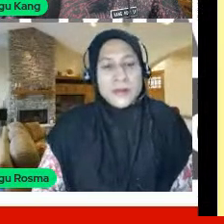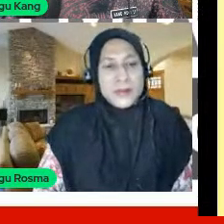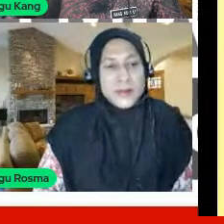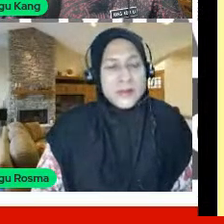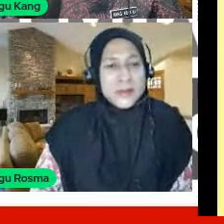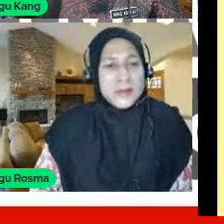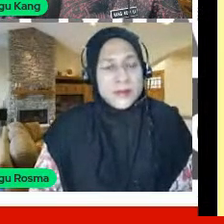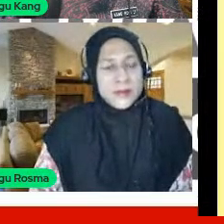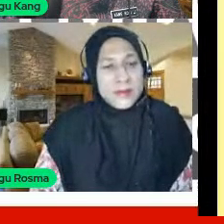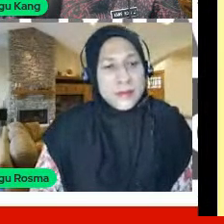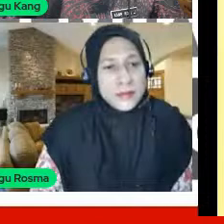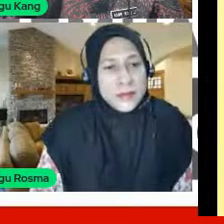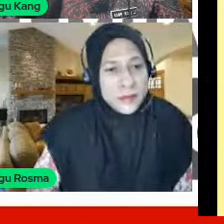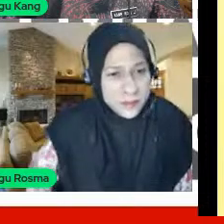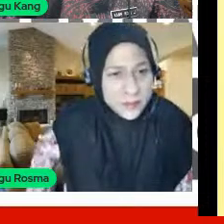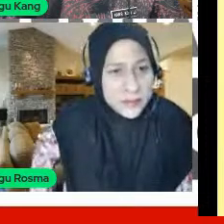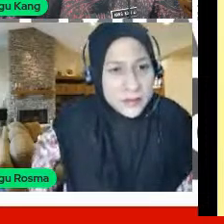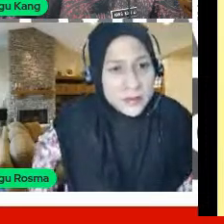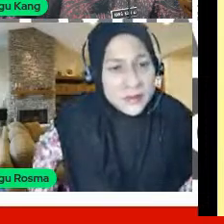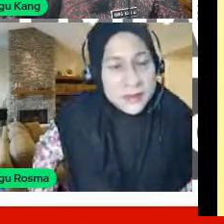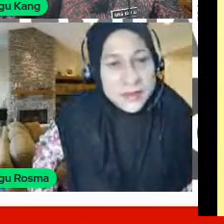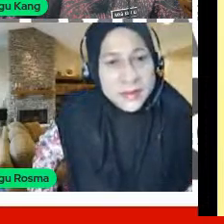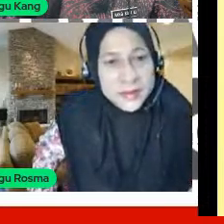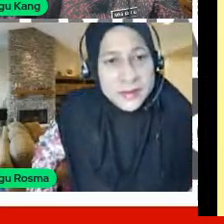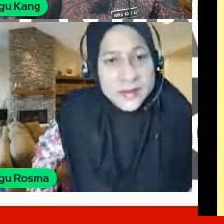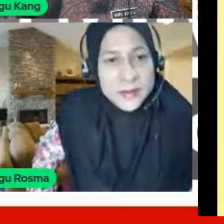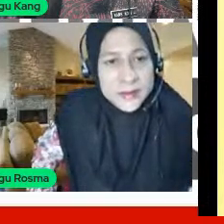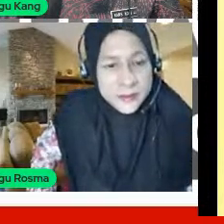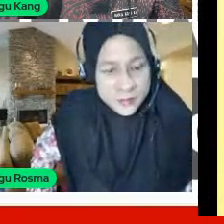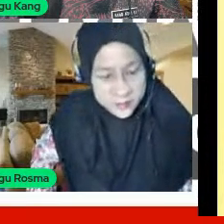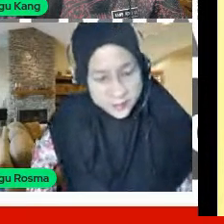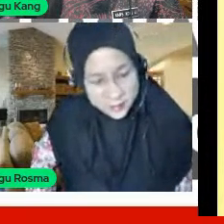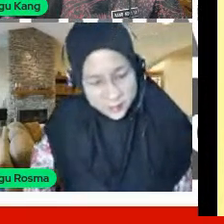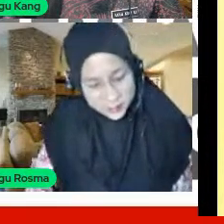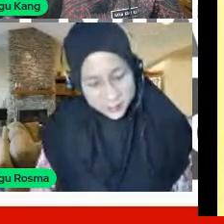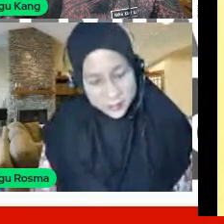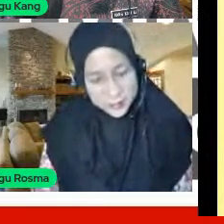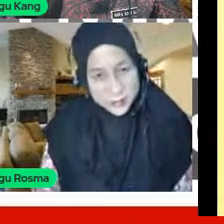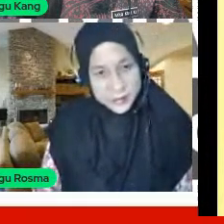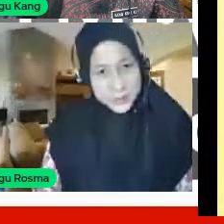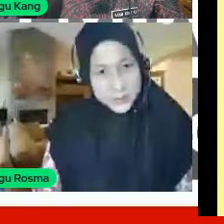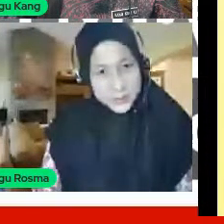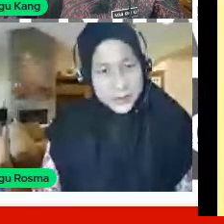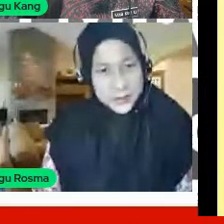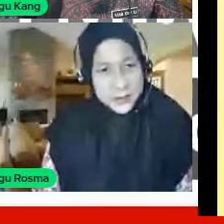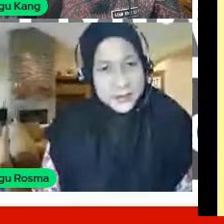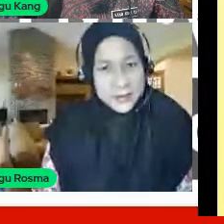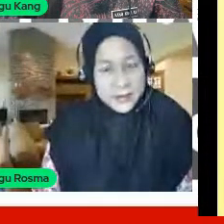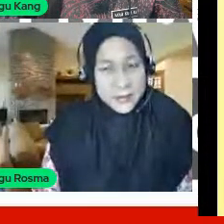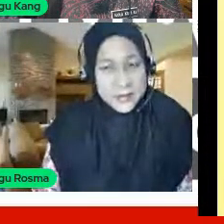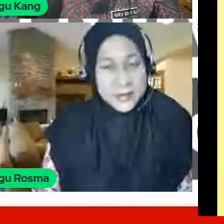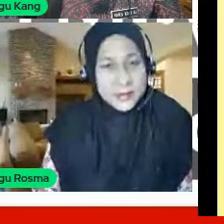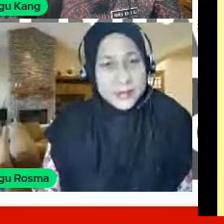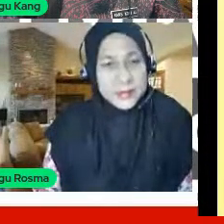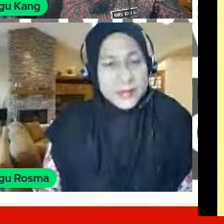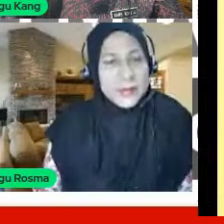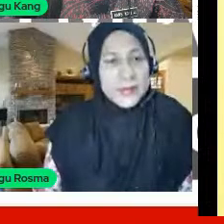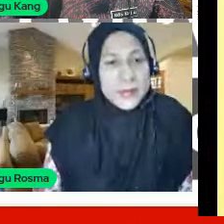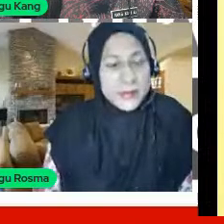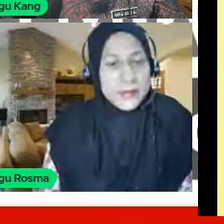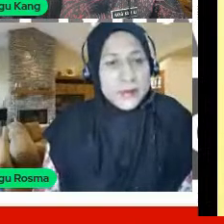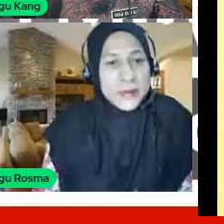Restu bermaksud berkat dan berkenan kepada Allah ataupun Tuhanlah bagi of yang non-muslim